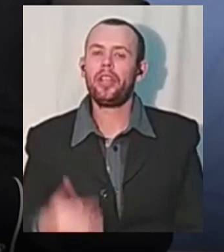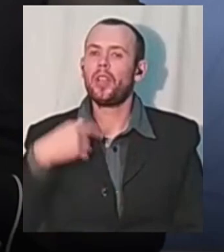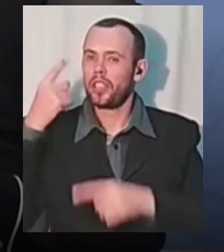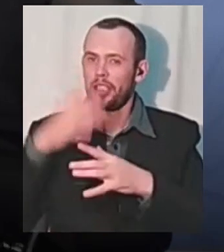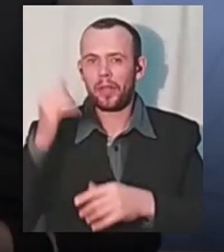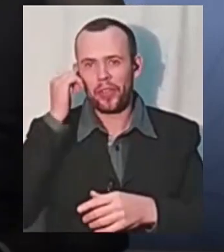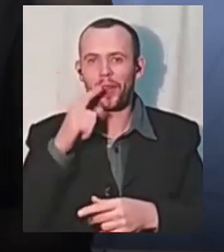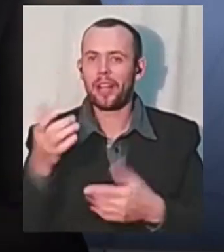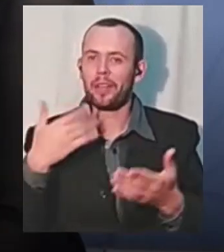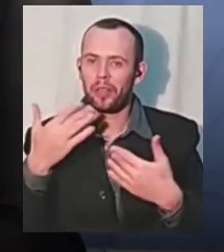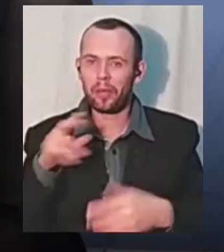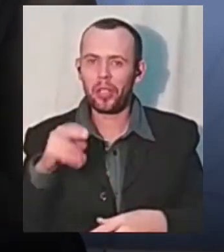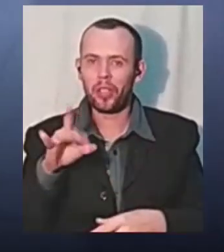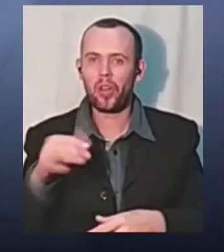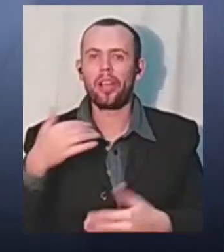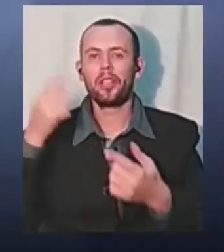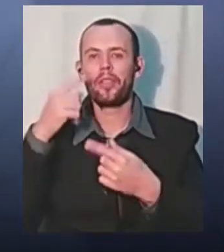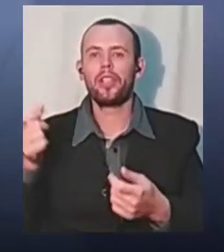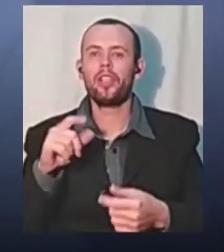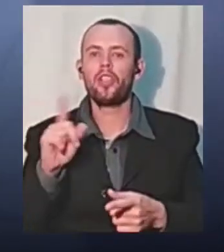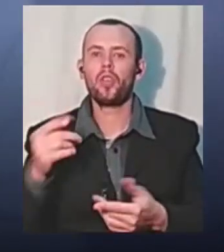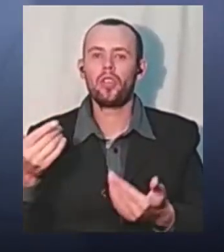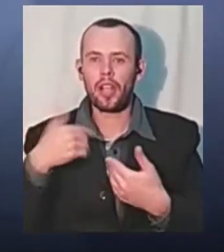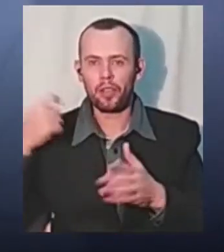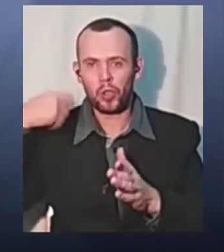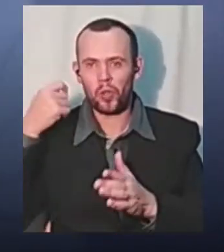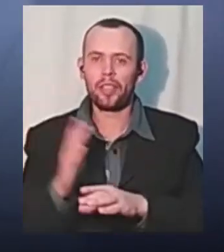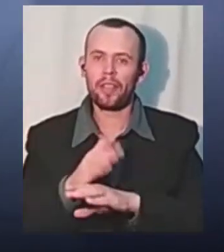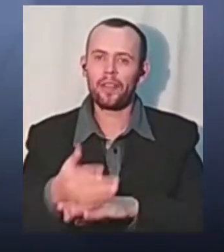за розмову, Дмитро. А я нагадаю, що до нас у студію завітав адвокат Дмитро Ткаченко.